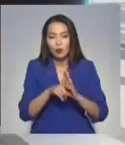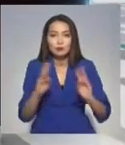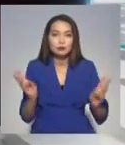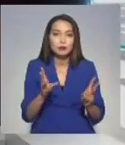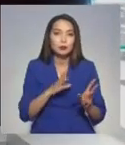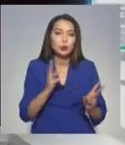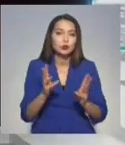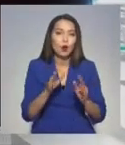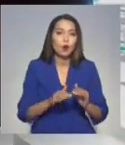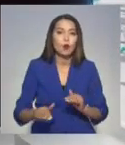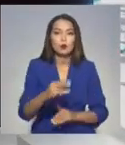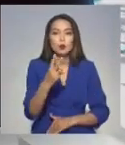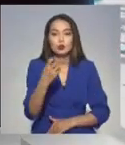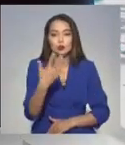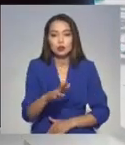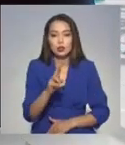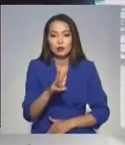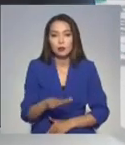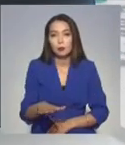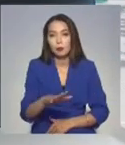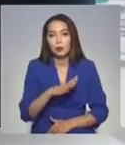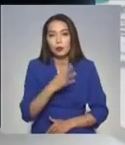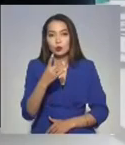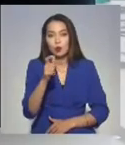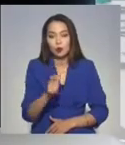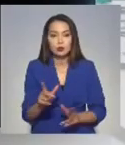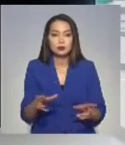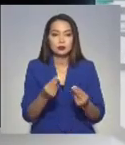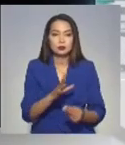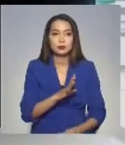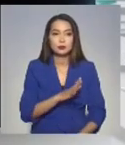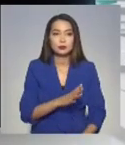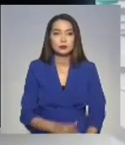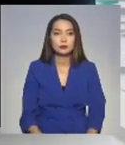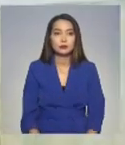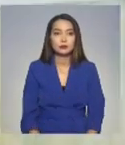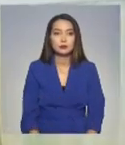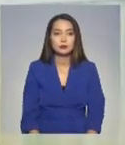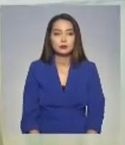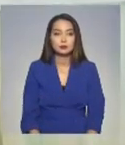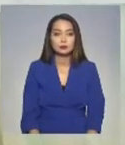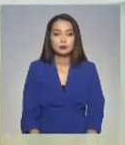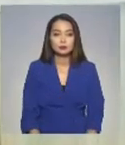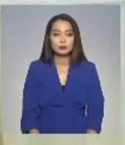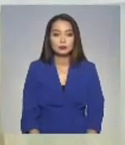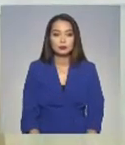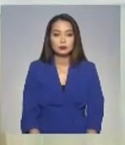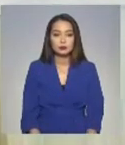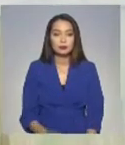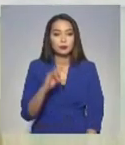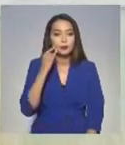Өрттің жалпы аумағы 250 шаршы метр. 4 адам эвакуацияланған. Отбасы басшысы